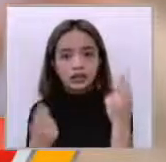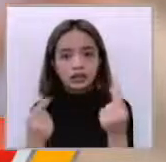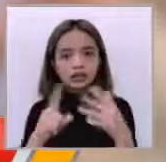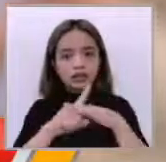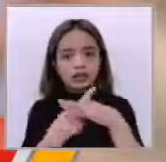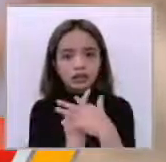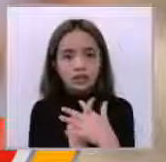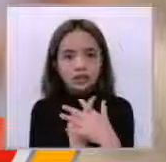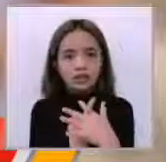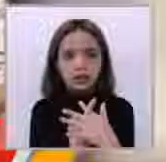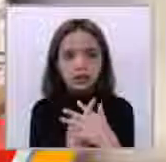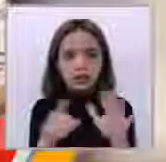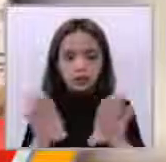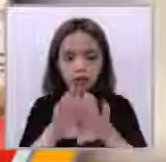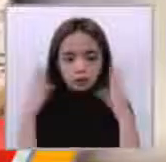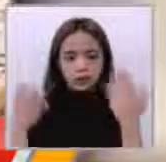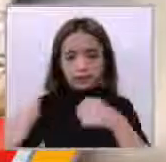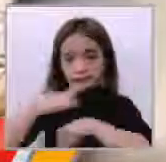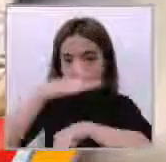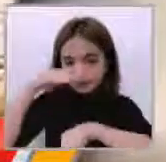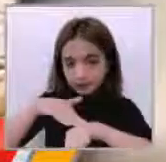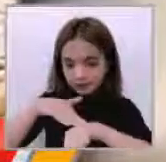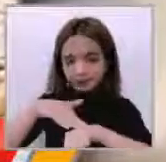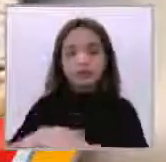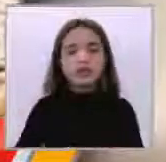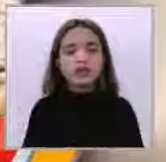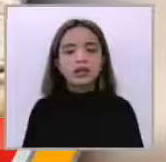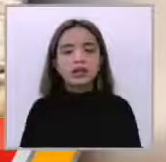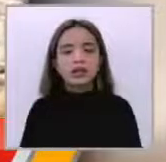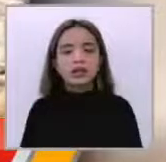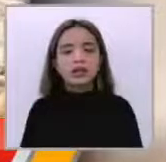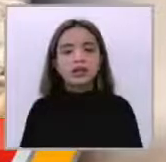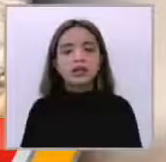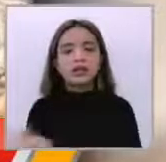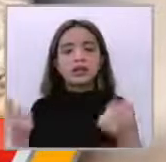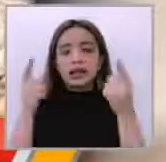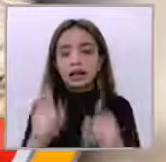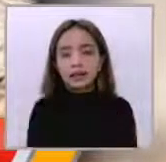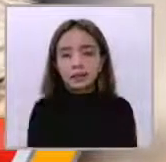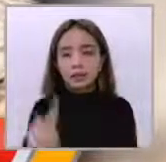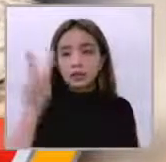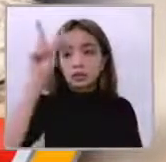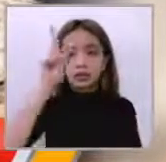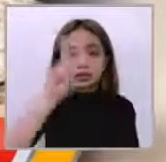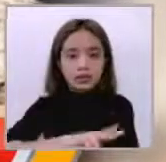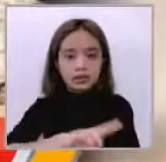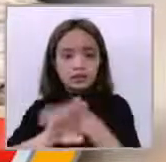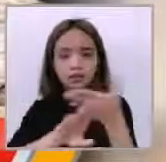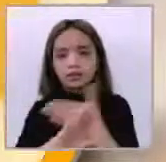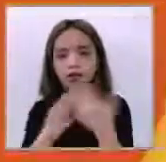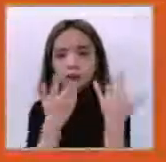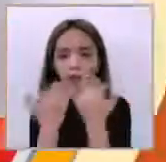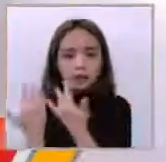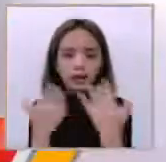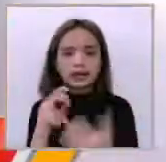kasama ang pamilya sa Siargao. Nangyari ang nasabing groundbreaking dalawang araw bago ang birthday ni Nadine.